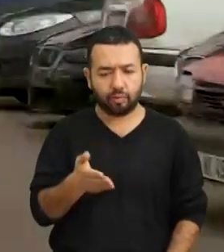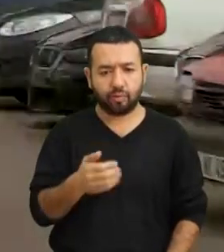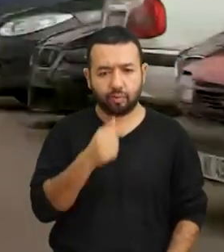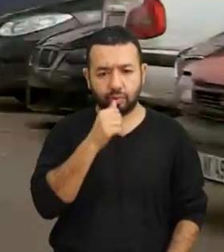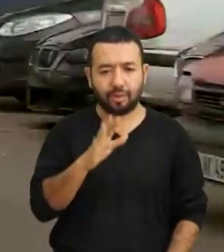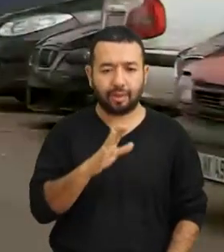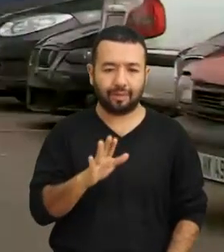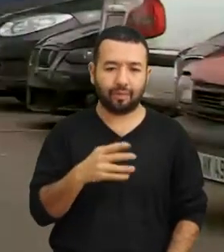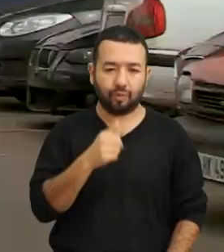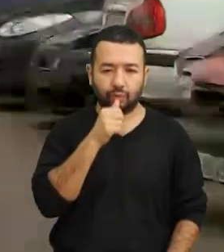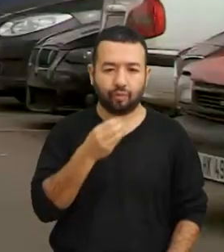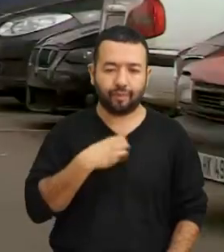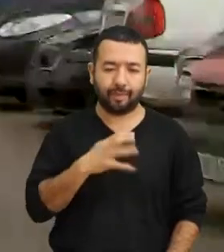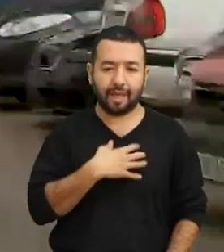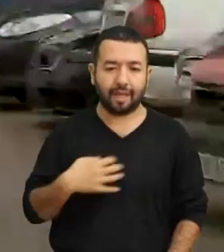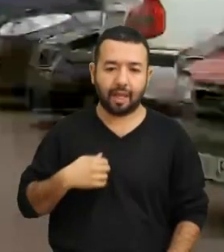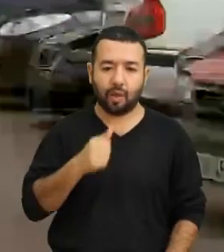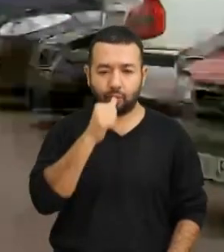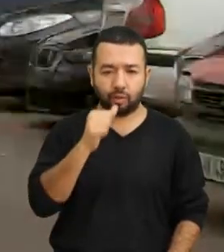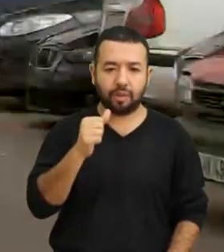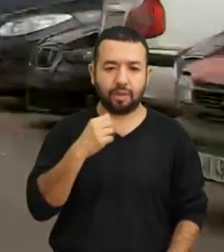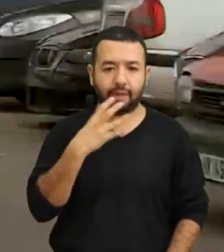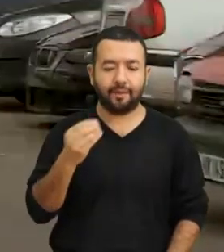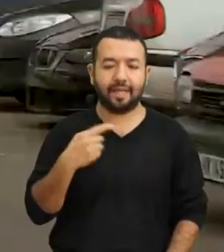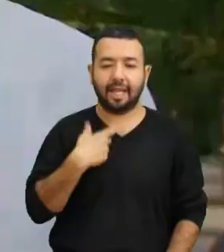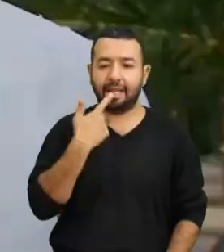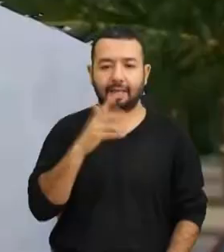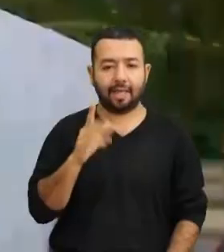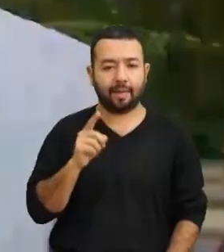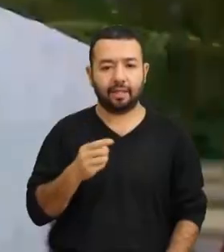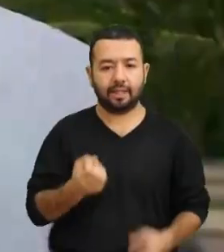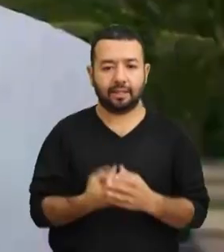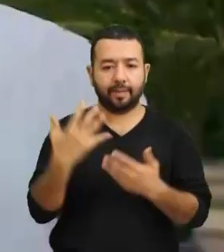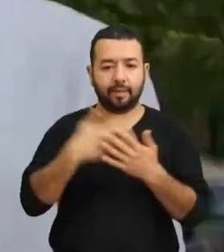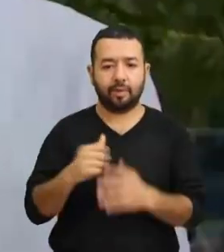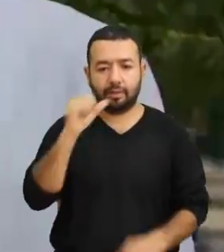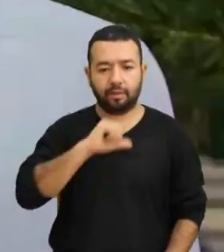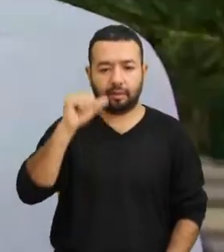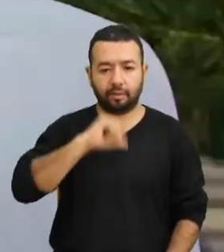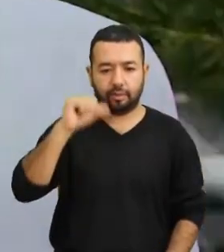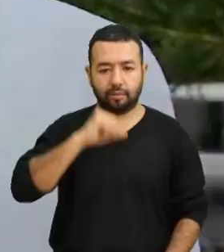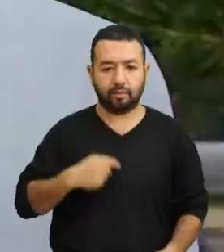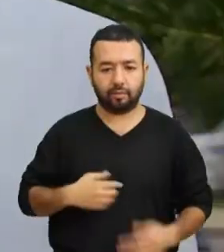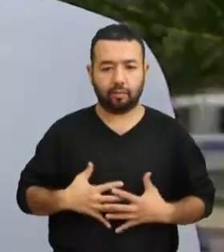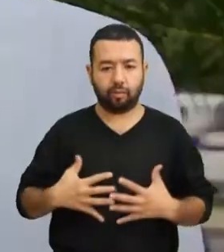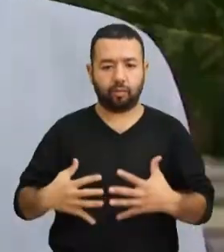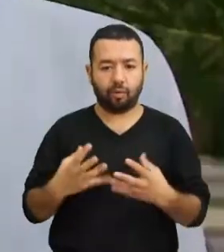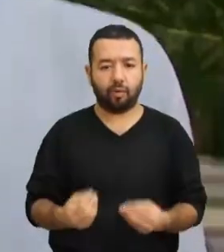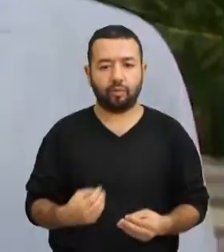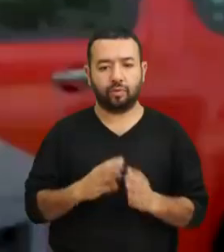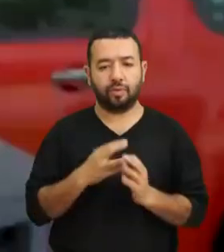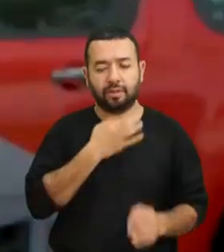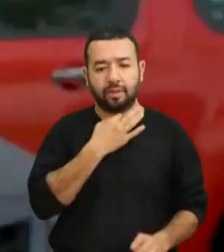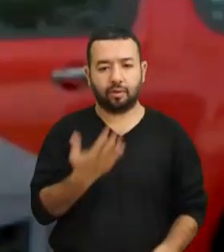bu suyu. Anneciğim sakın. İçmeye çalış. Anneciğim su içer geçer deme sakın. Zaten sabahtan beri su içmekten midem davul gibi oldu, sağ